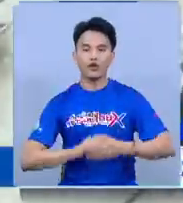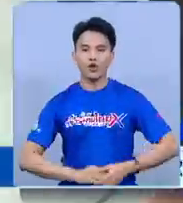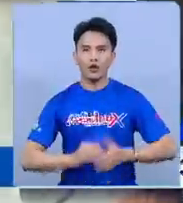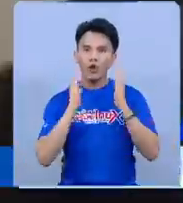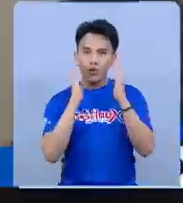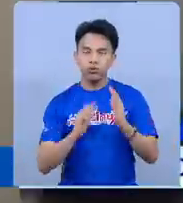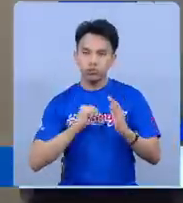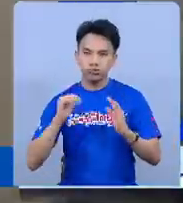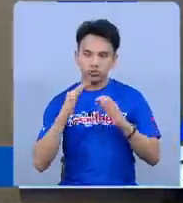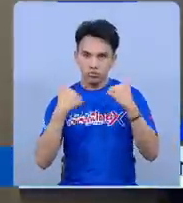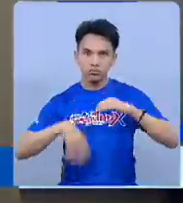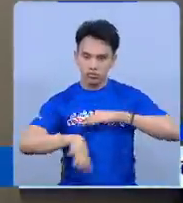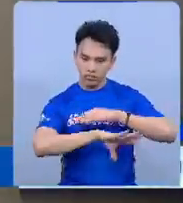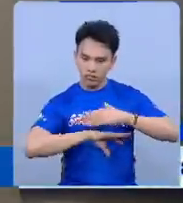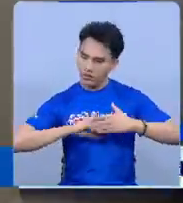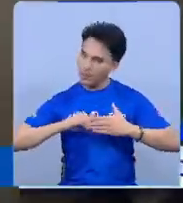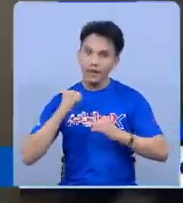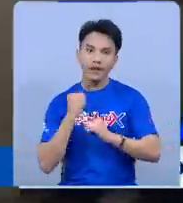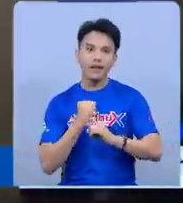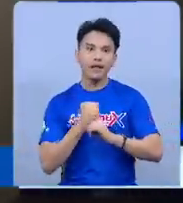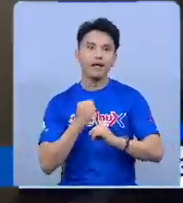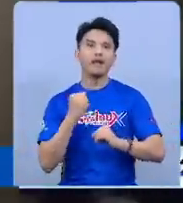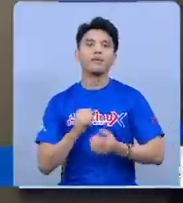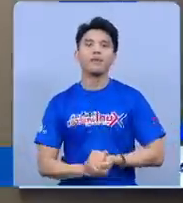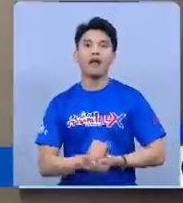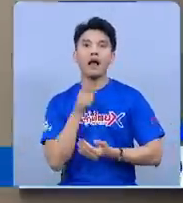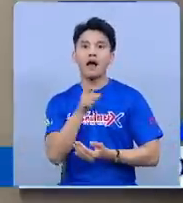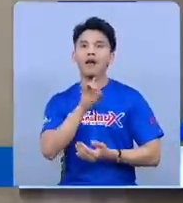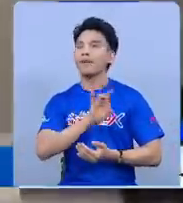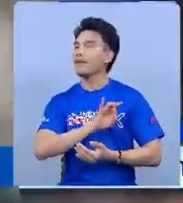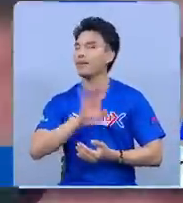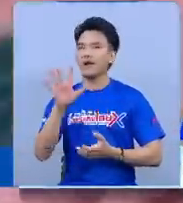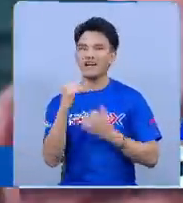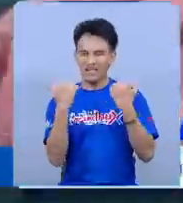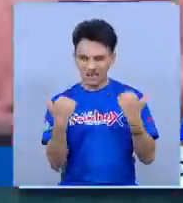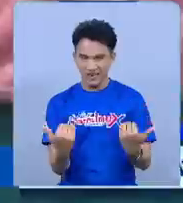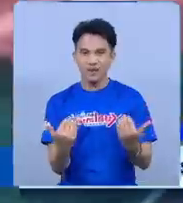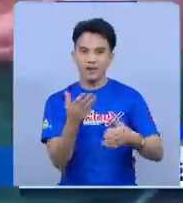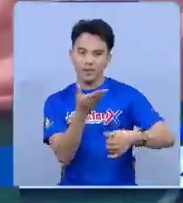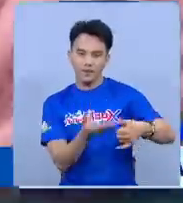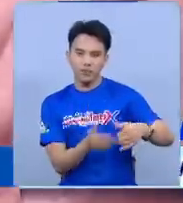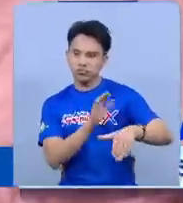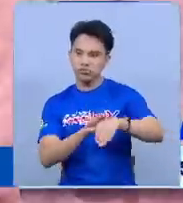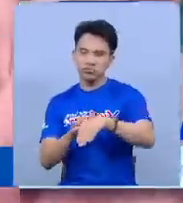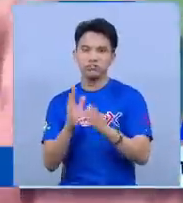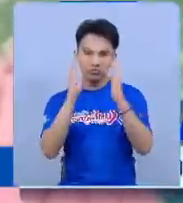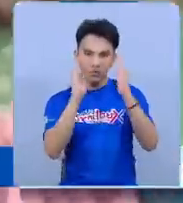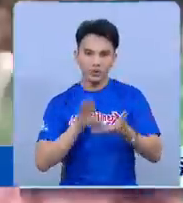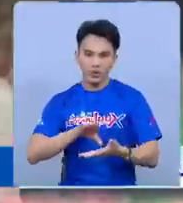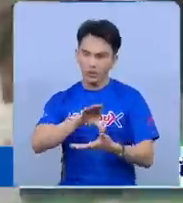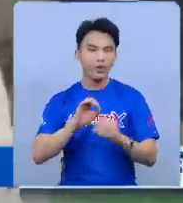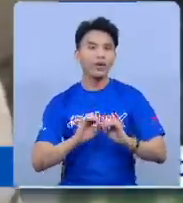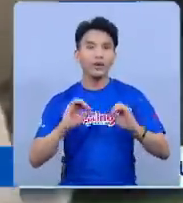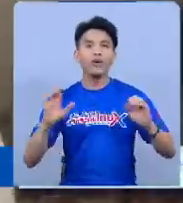ลือค่ะซึ่งปรากฏหลักฐานว่าเป็นเพียงลูกจ้างที่ทำตามคำสั่งของแม่มณีเท่านั้นไม่ได้มีพฤติการชักชวนผู้เสียหายมาร่วมลงทุนนะคะ